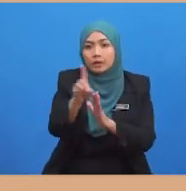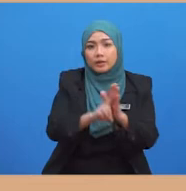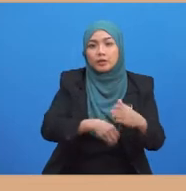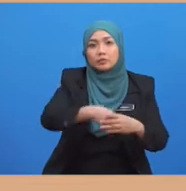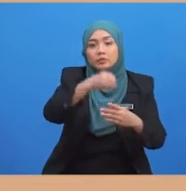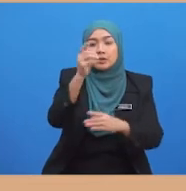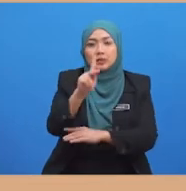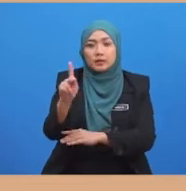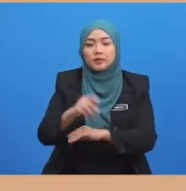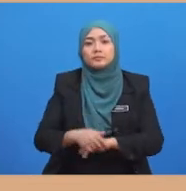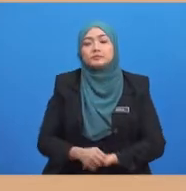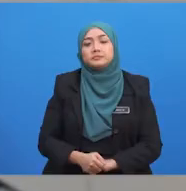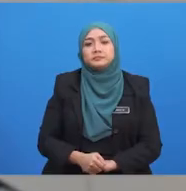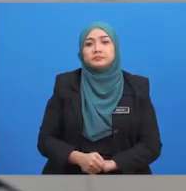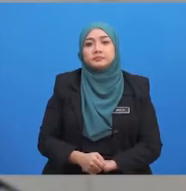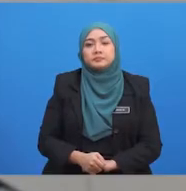dioksidakan.